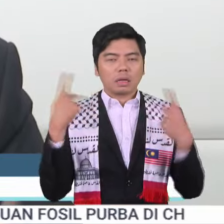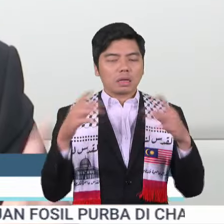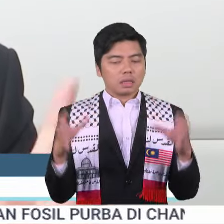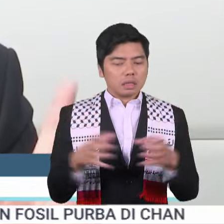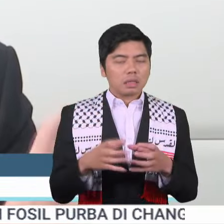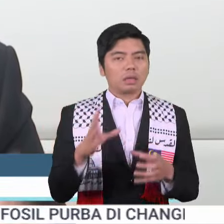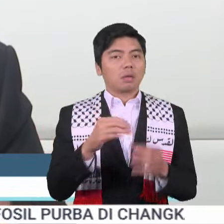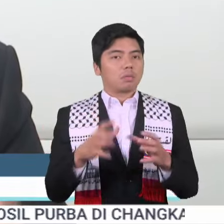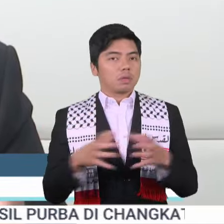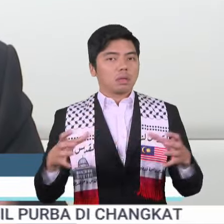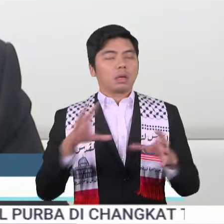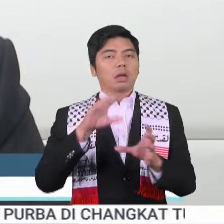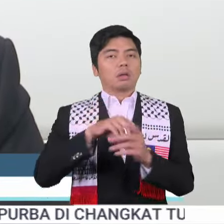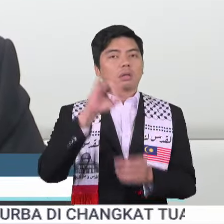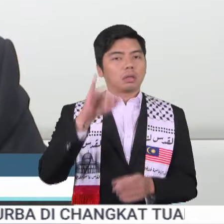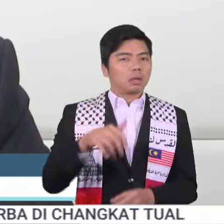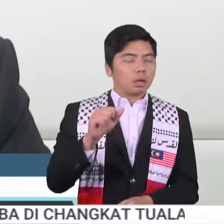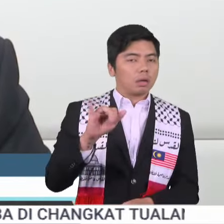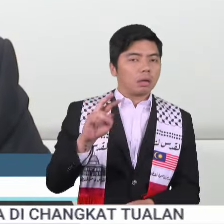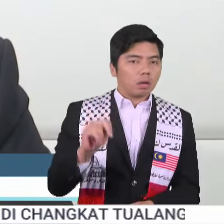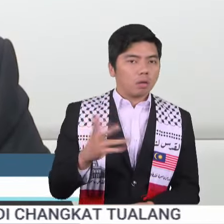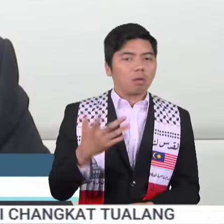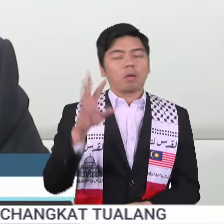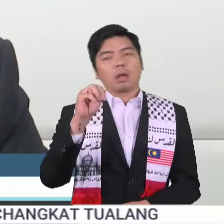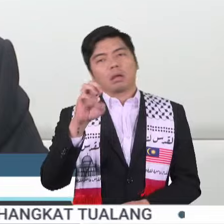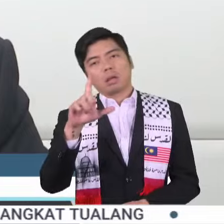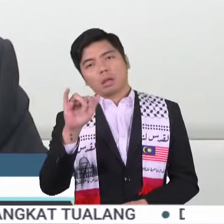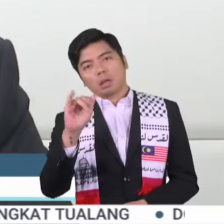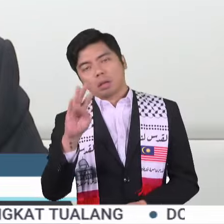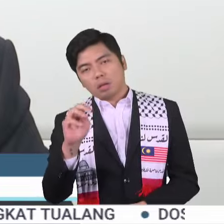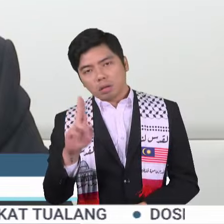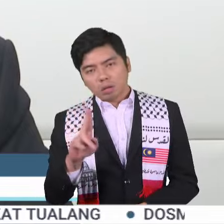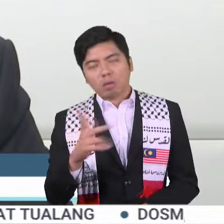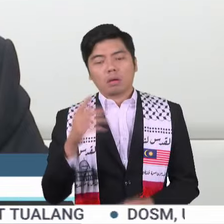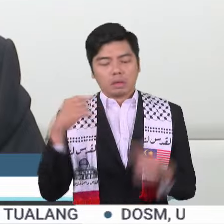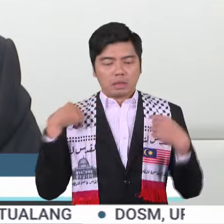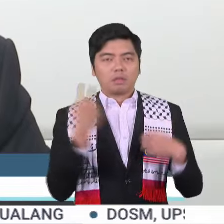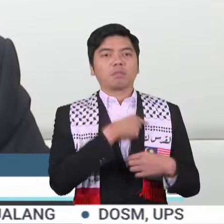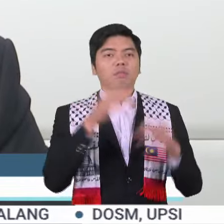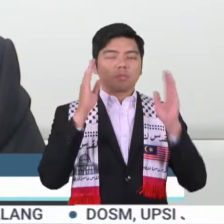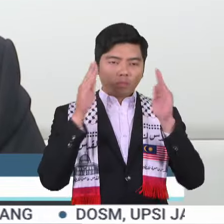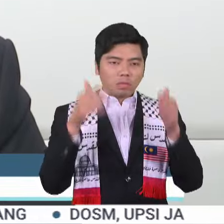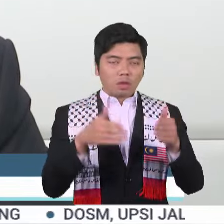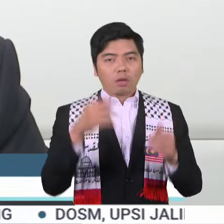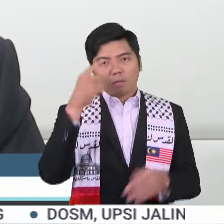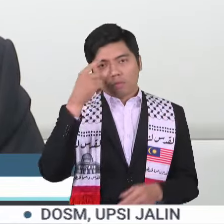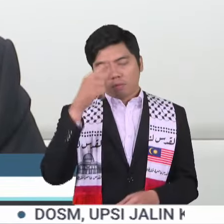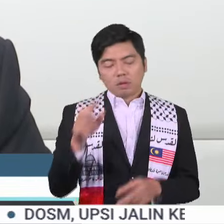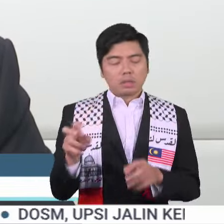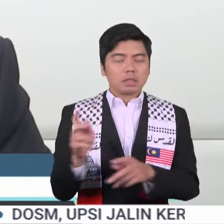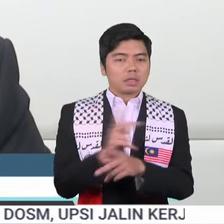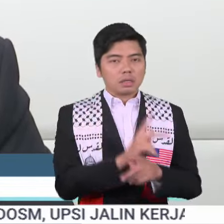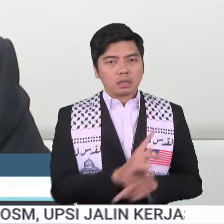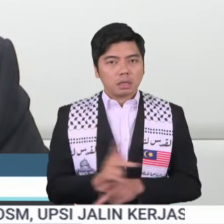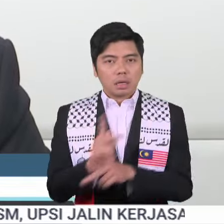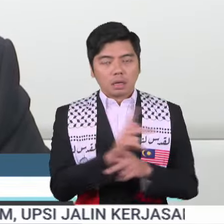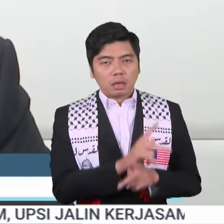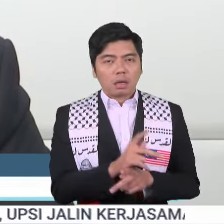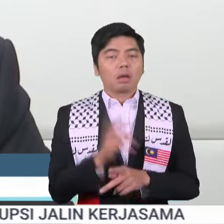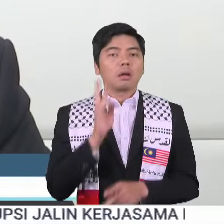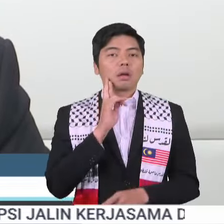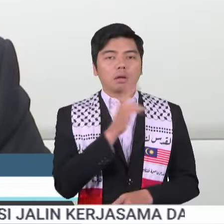restoran di Jasin bistari di kawasan mlimau dan sebagainya ini adalah kawasan tumpuan Kitalah untuk memastikan restoran juga